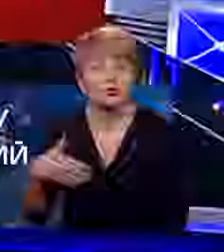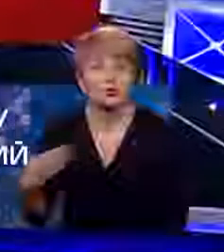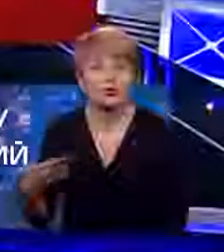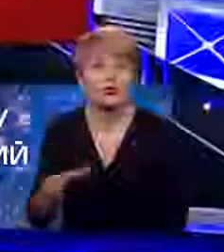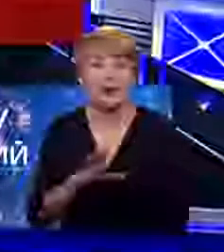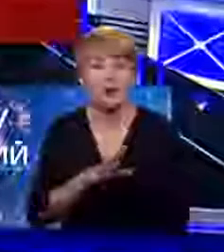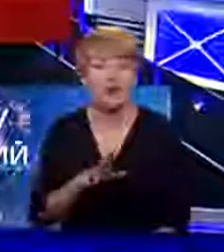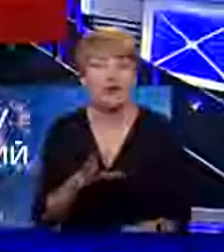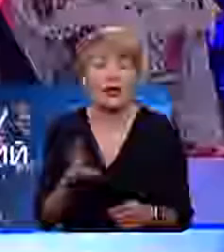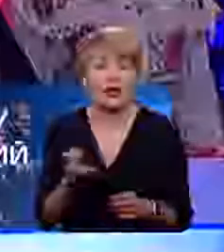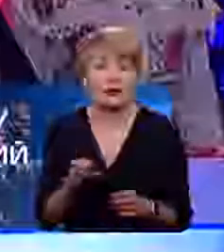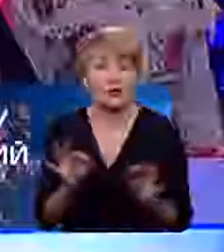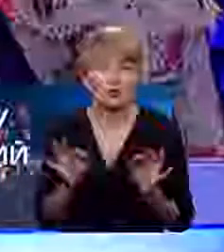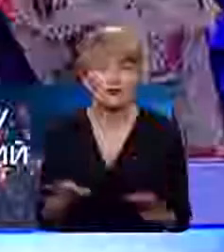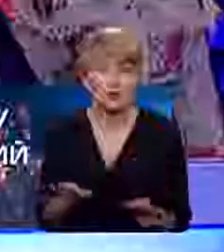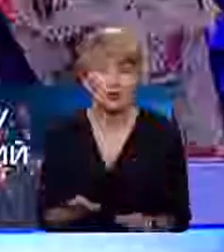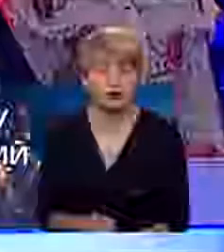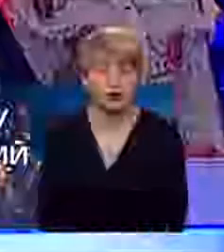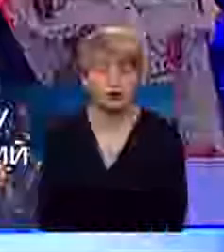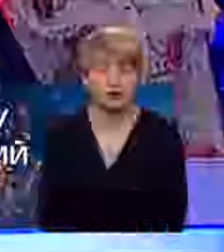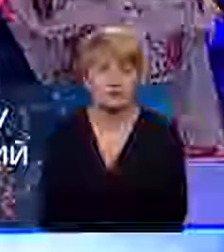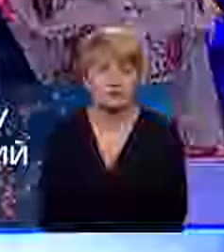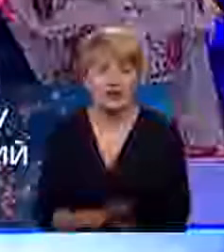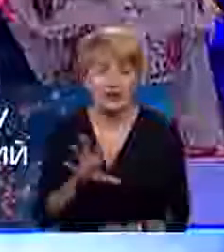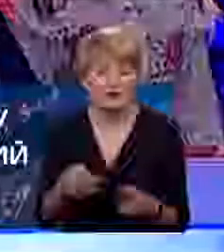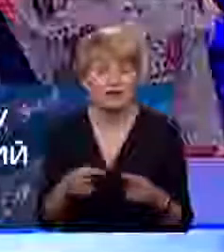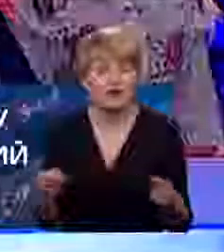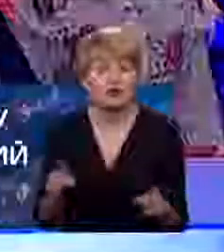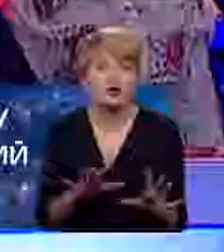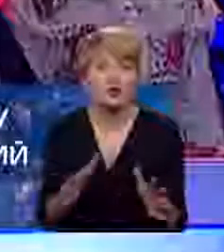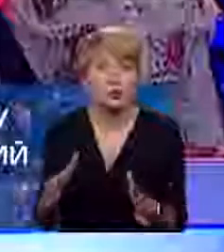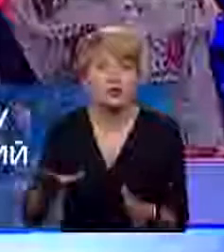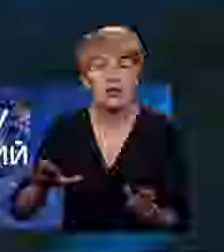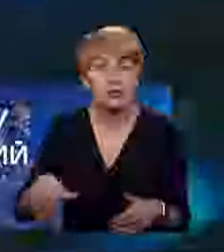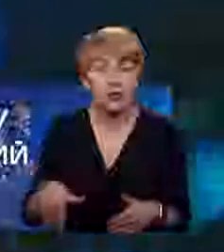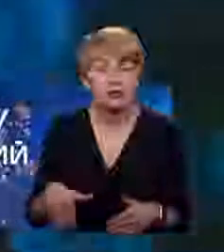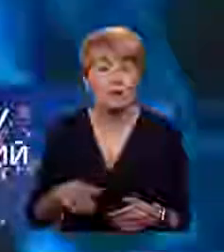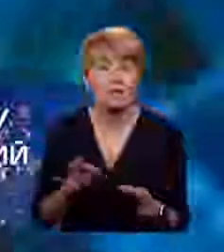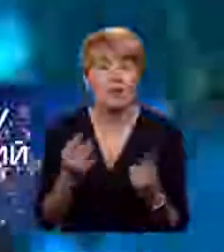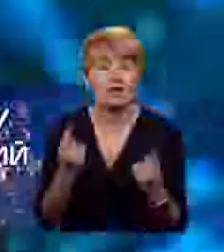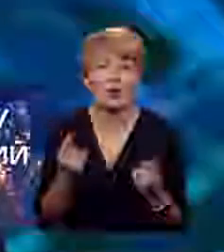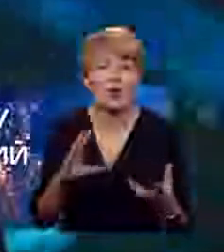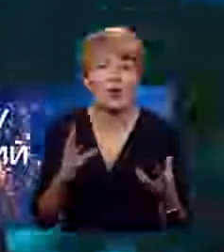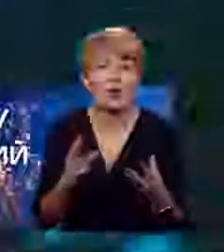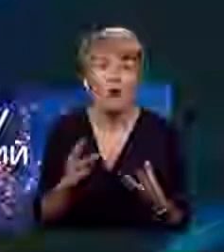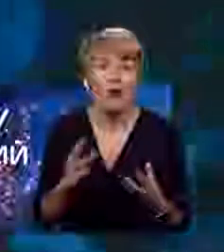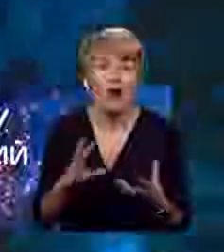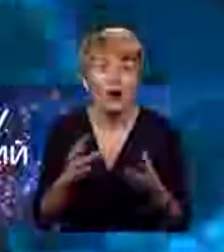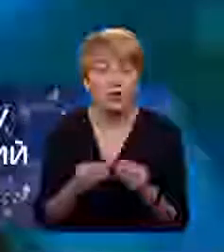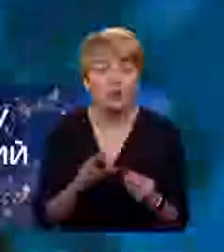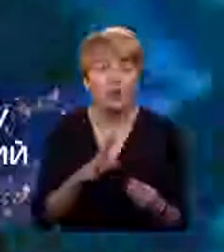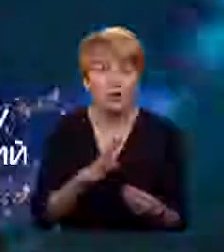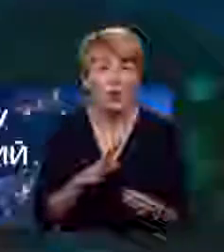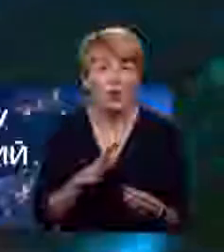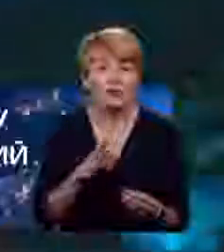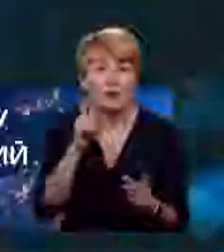був не зовсім очікуваний. Все інше, що відбулось потім, по великому рахунку, було наслідком